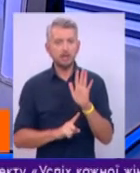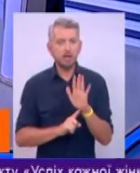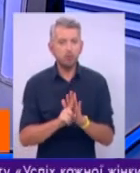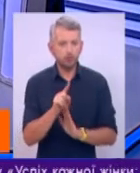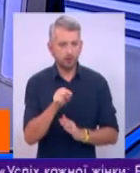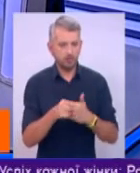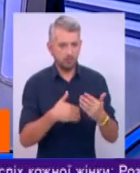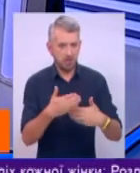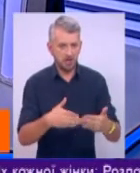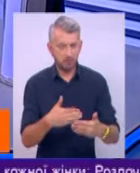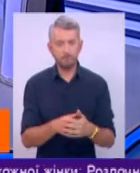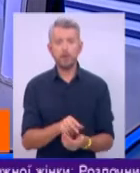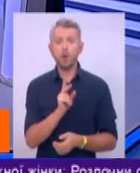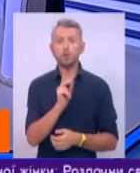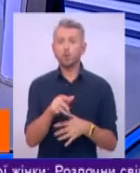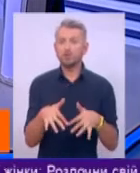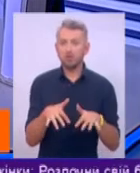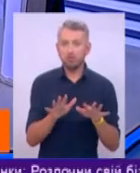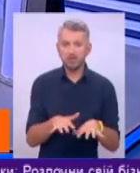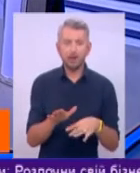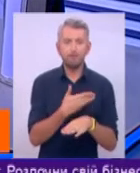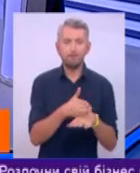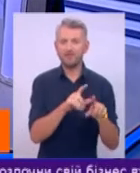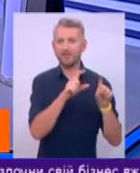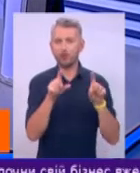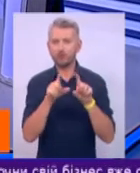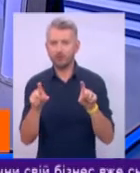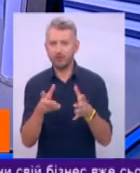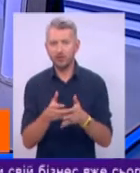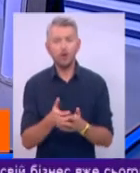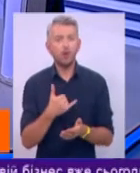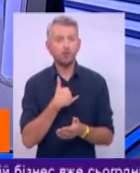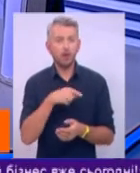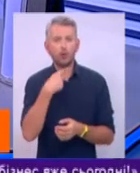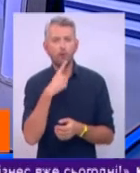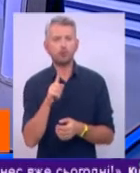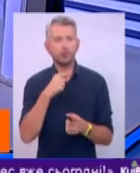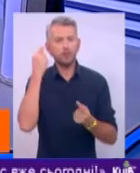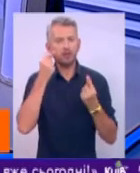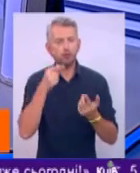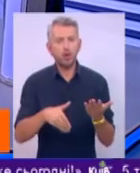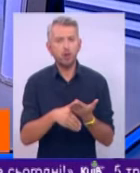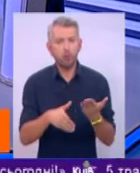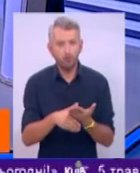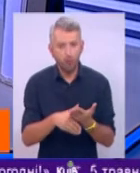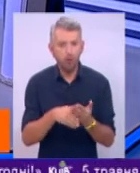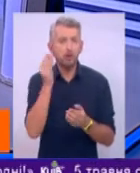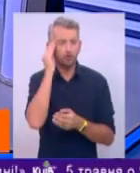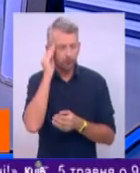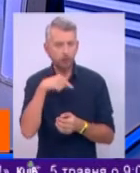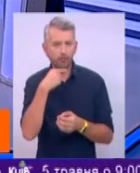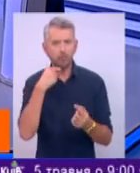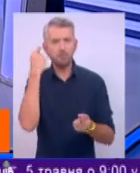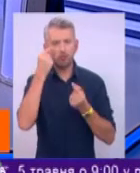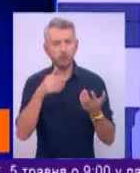ці механізми. Друге вузьке місце – міжвідомча ознака. У нас ми говоримо про те, що в нас психологічна допомога, зумисно говорю про